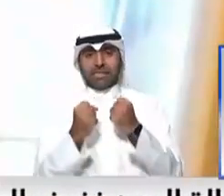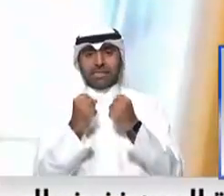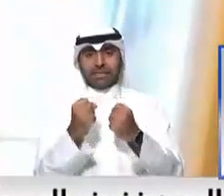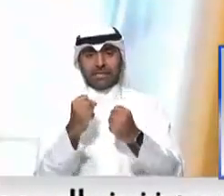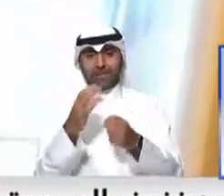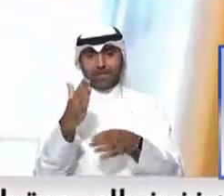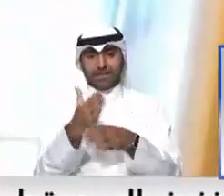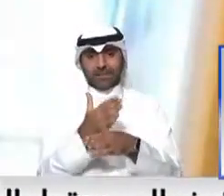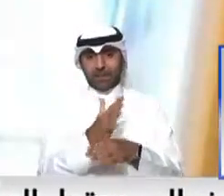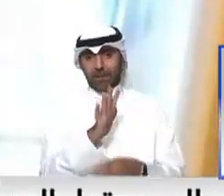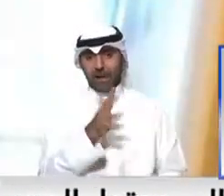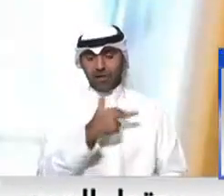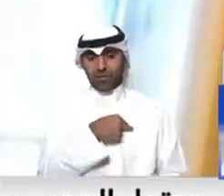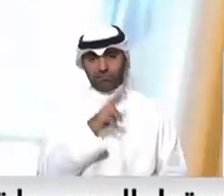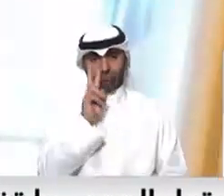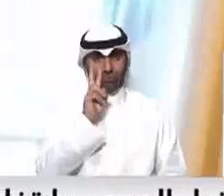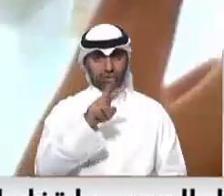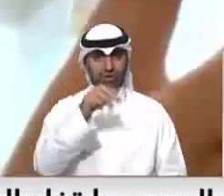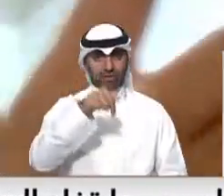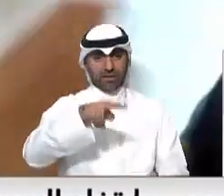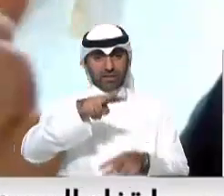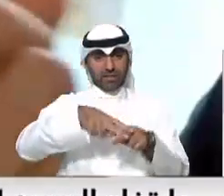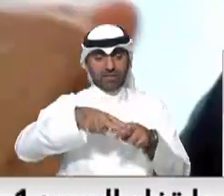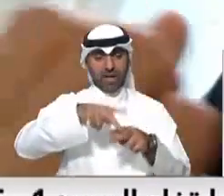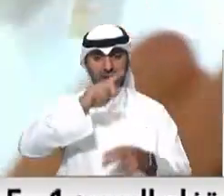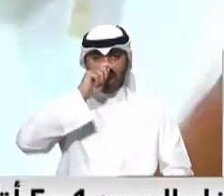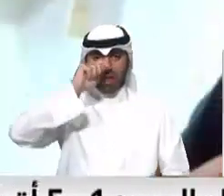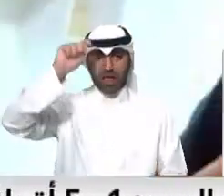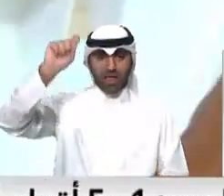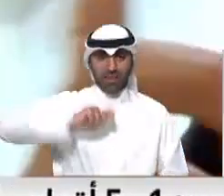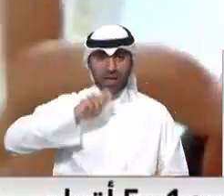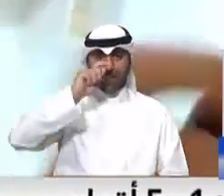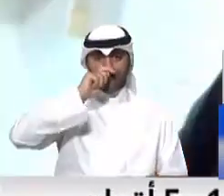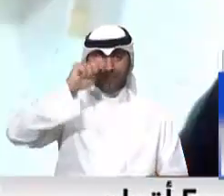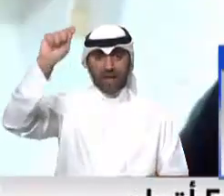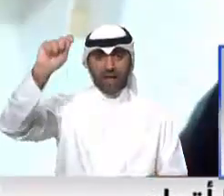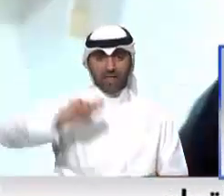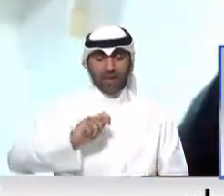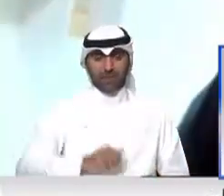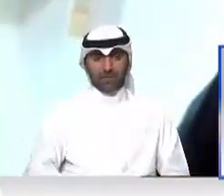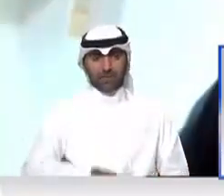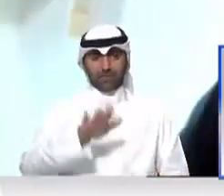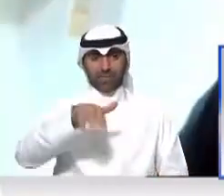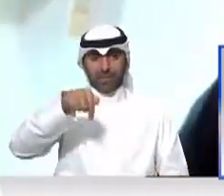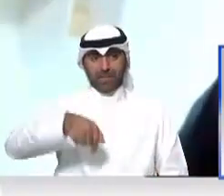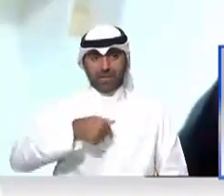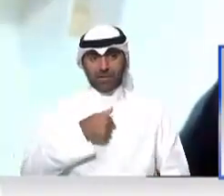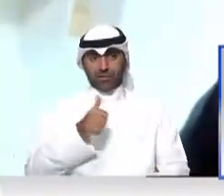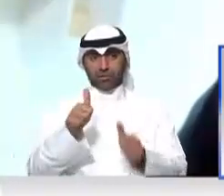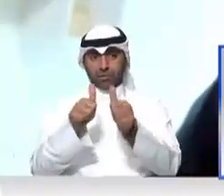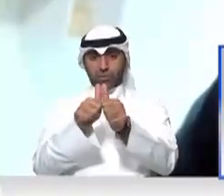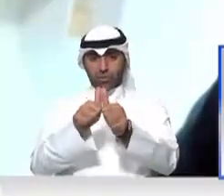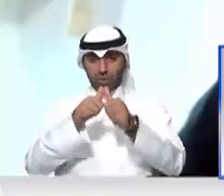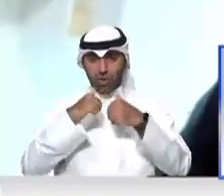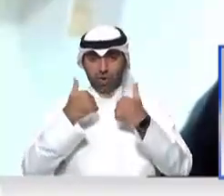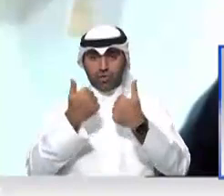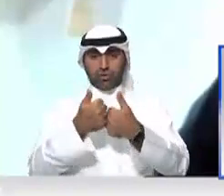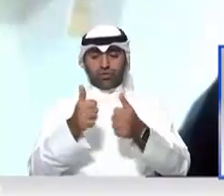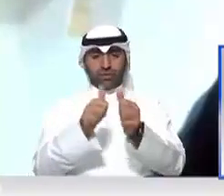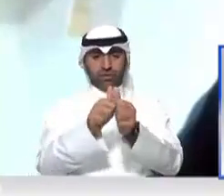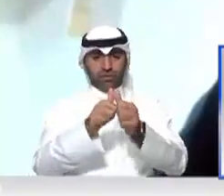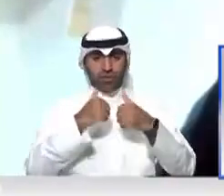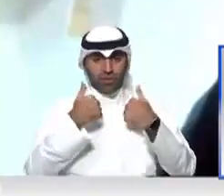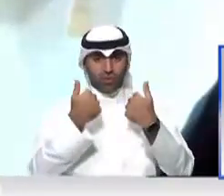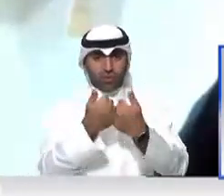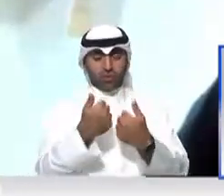السهل الاستغناء عنا وقتلنا. عائلاتنا أرسلت تطلب منا أن نصلي من أجلهم وأن نتأكد